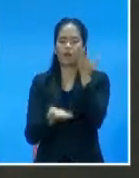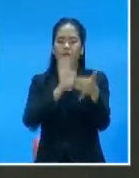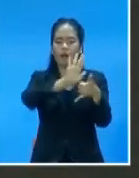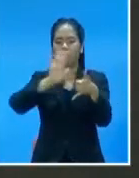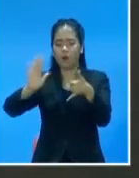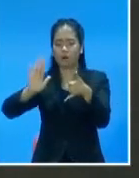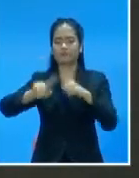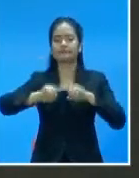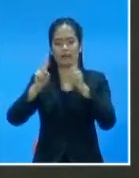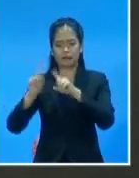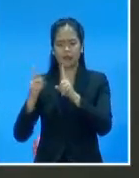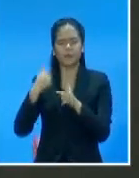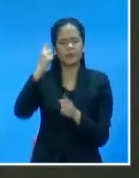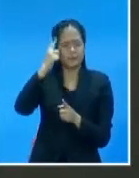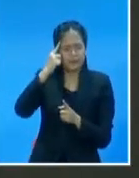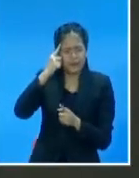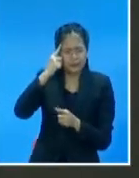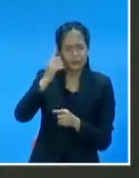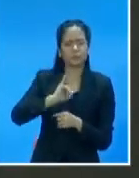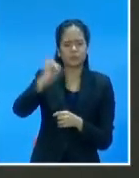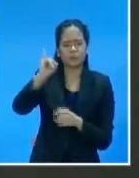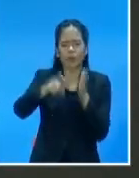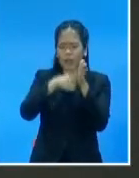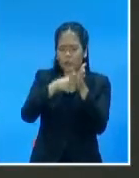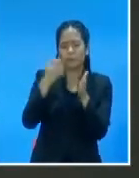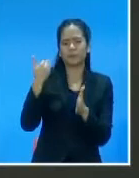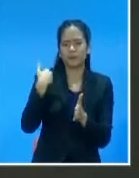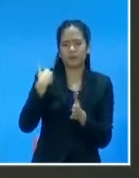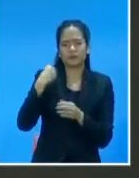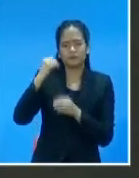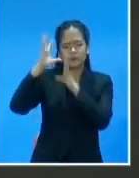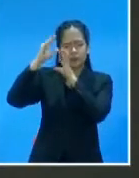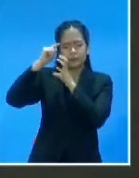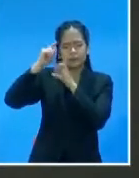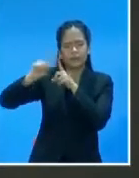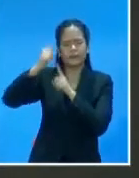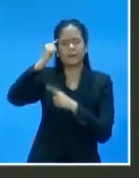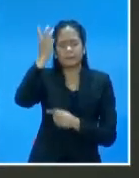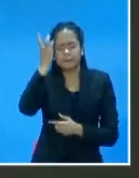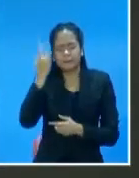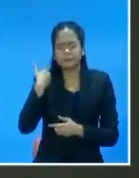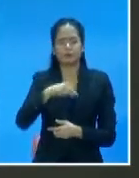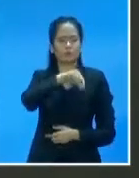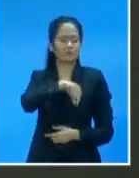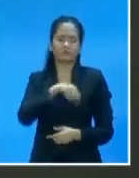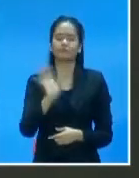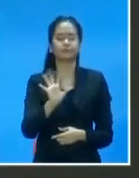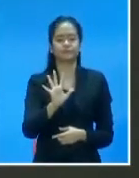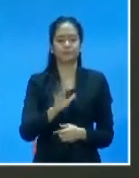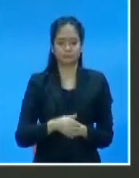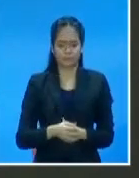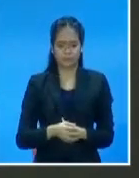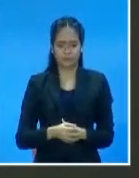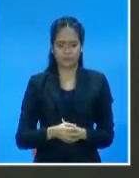ให้ถูกมีหลักคิดที่ถูกต้องมีเหตุมีผลใช้สติปัญญานะไม่ใช้ความรู้สึกเท่านั้นแหละครับทุกอ